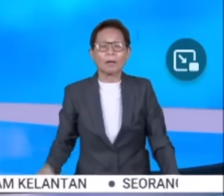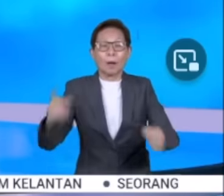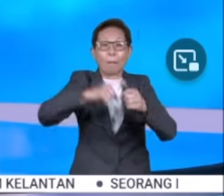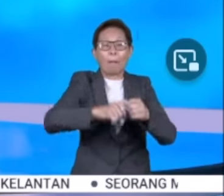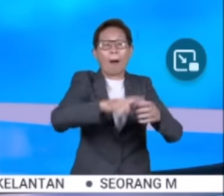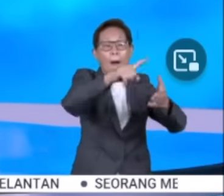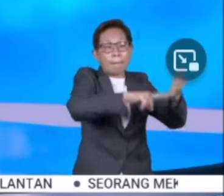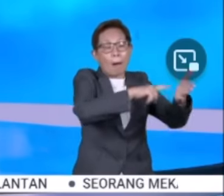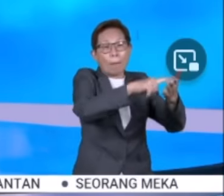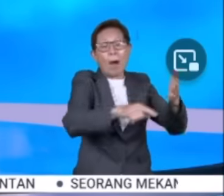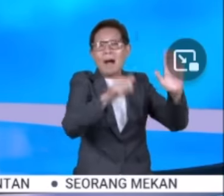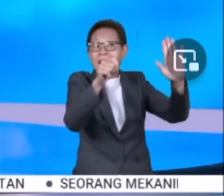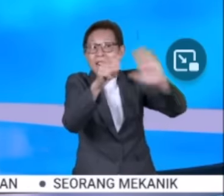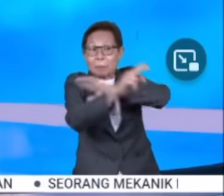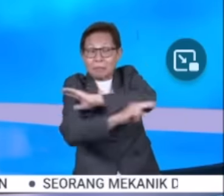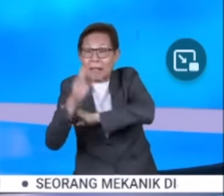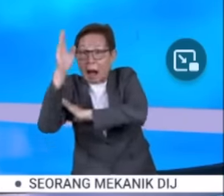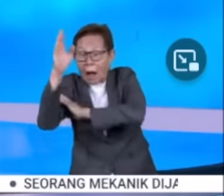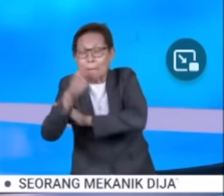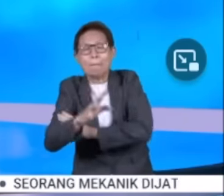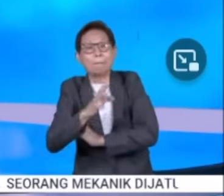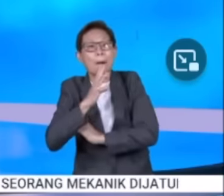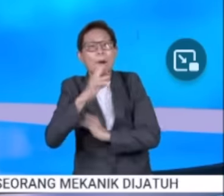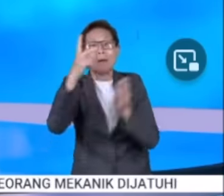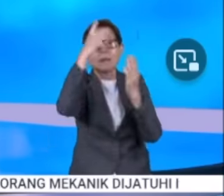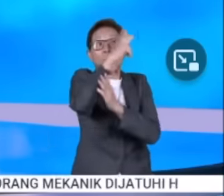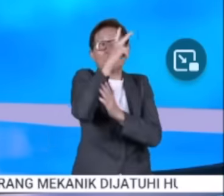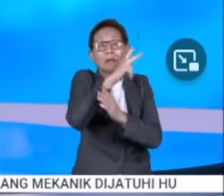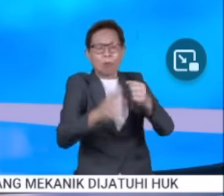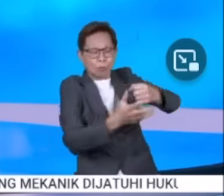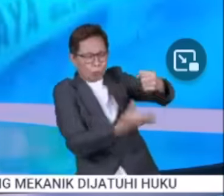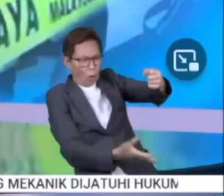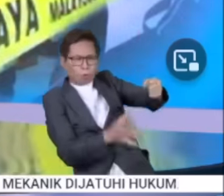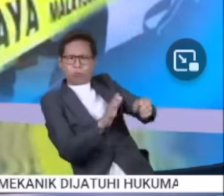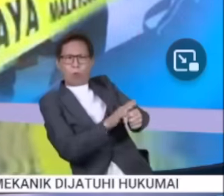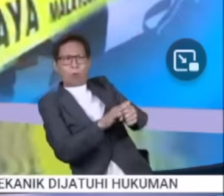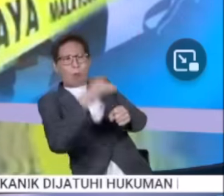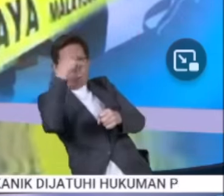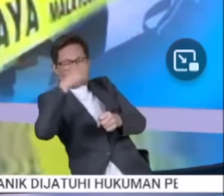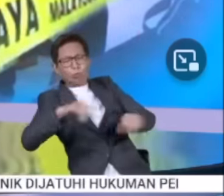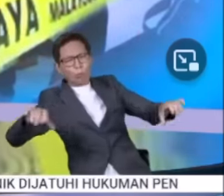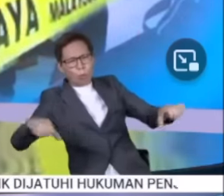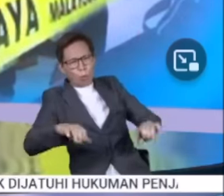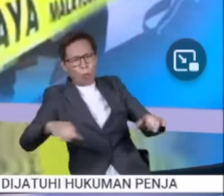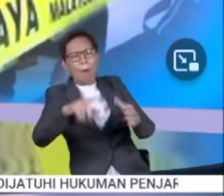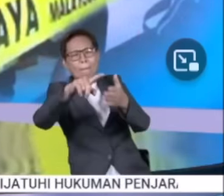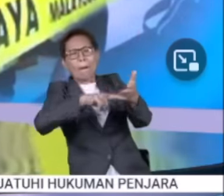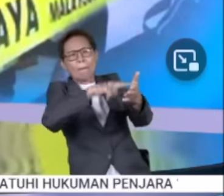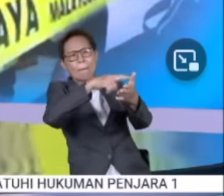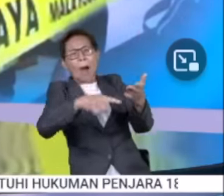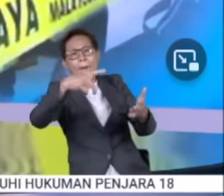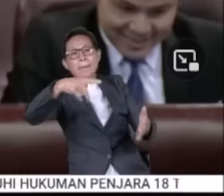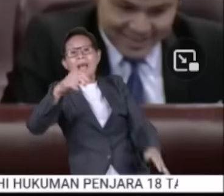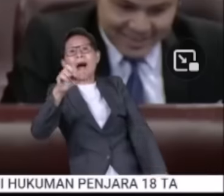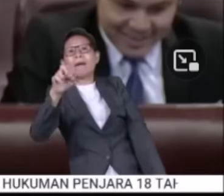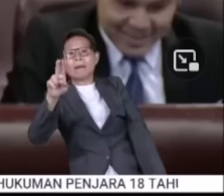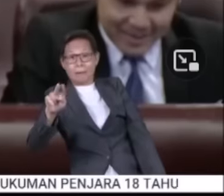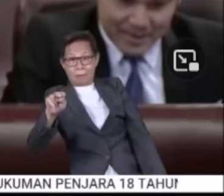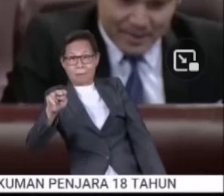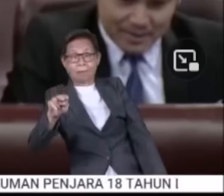Mengenai pilihan raya di enam negeri akan datang, beliau berkata kerajaan punya dana mencukupi untuk melaksanakannya.